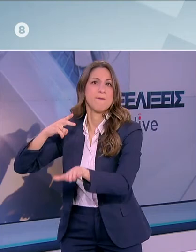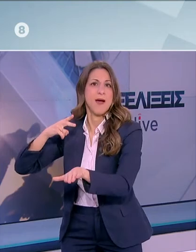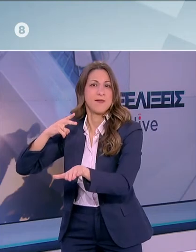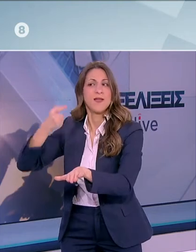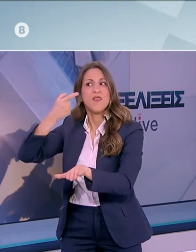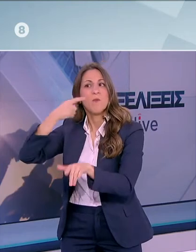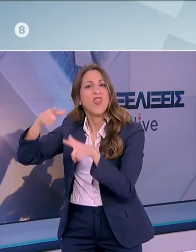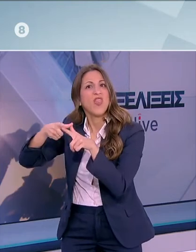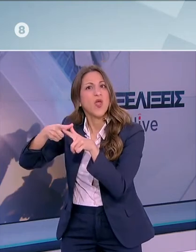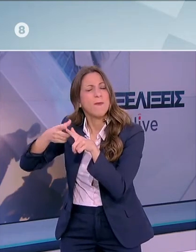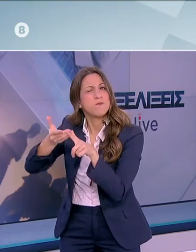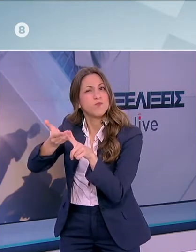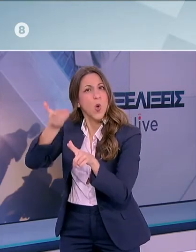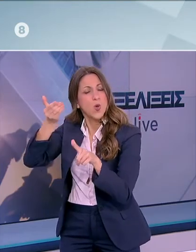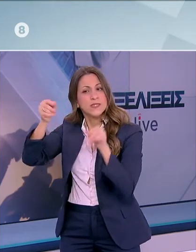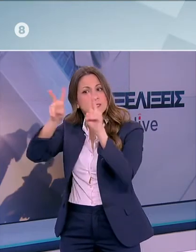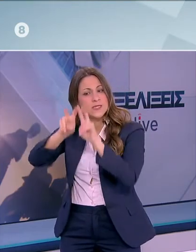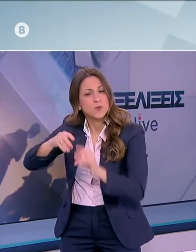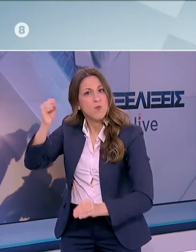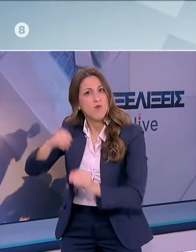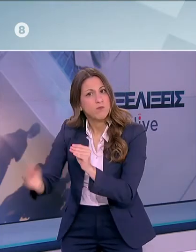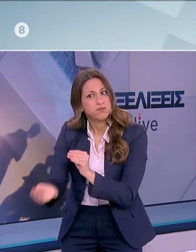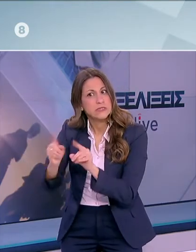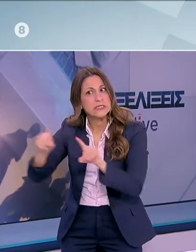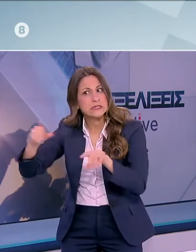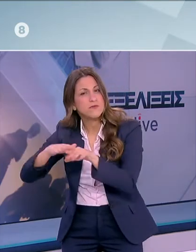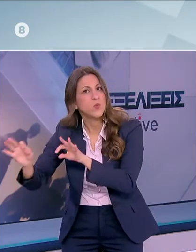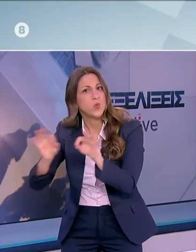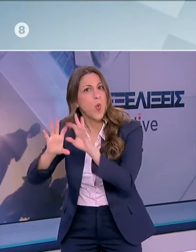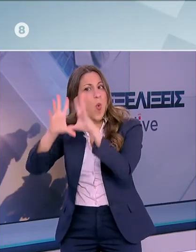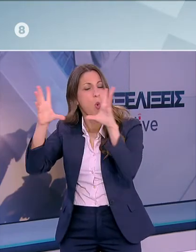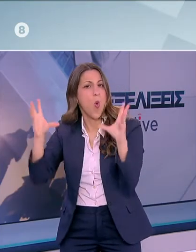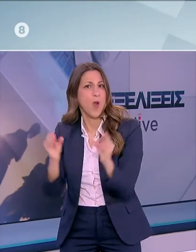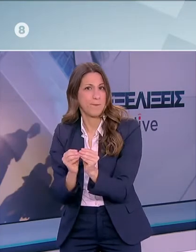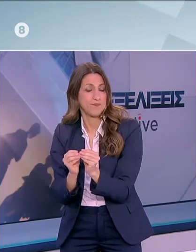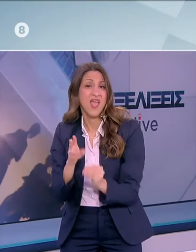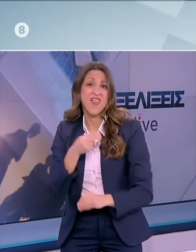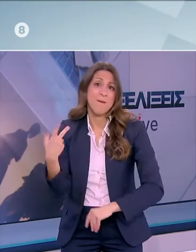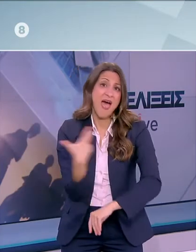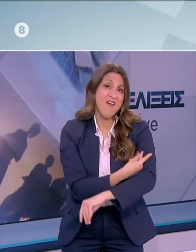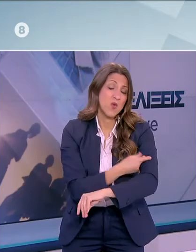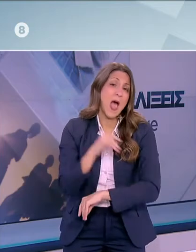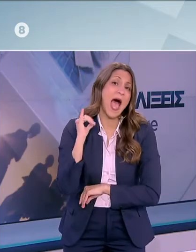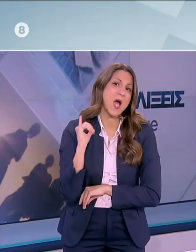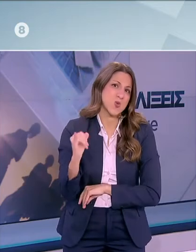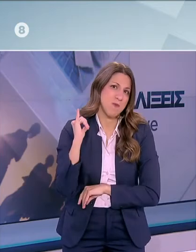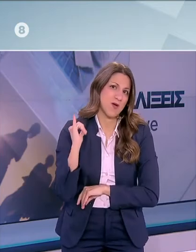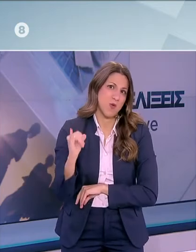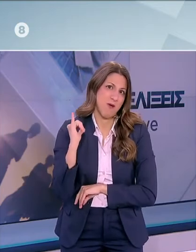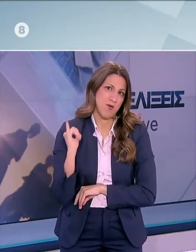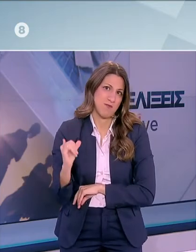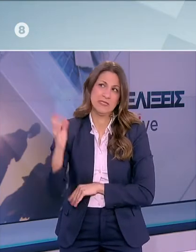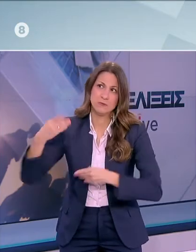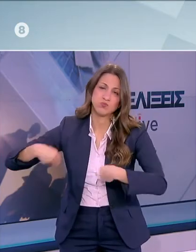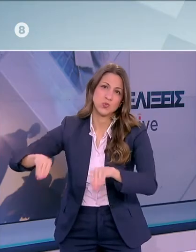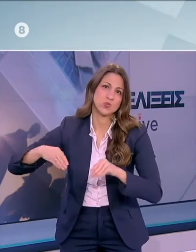ανίχνευση ανεπιθύμητων ενεργειών και τις κατάλληλες δόσεις. Για τα εμβόλια όμως, η ανθρωπότητα είναι μακριά ακόμη από τη μαζική παραγωγή